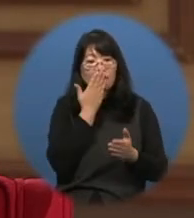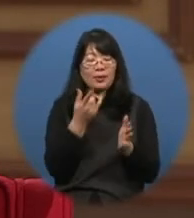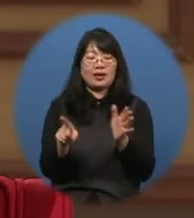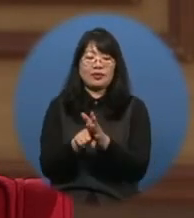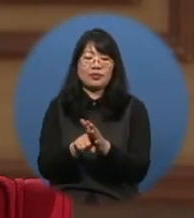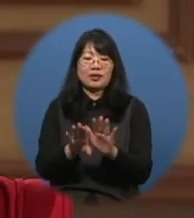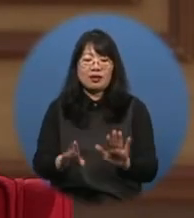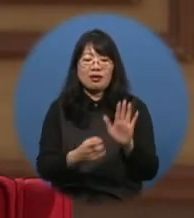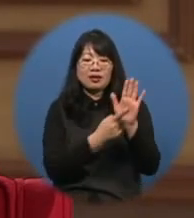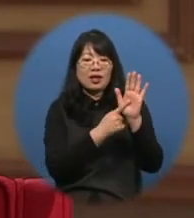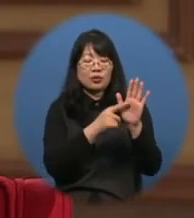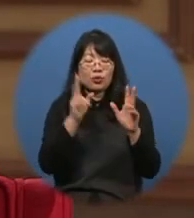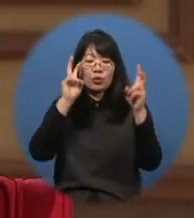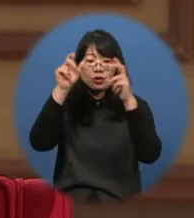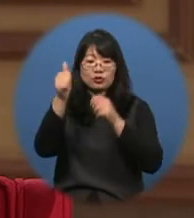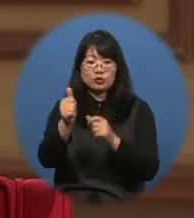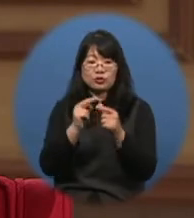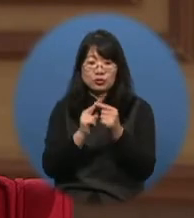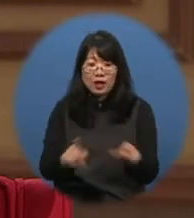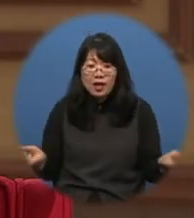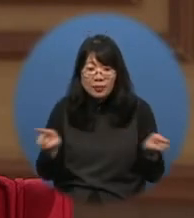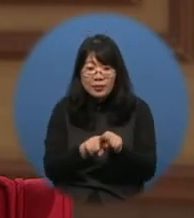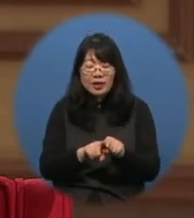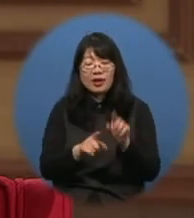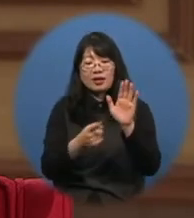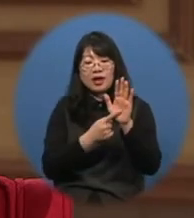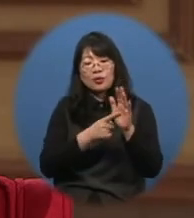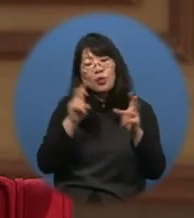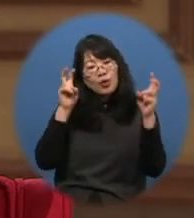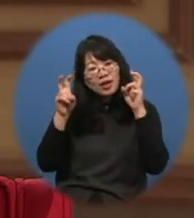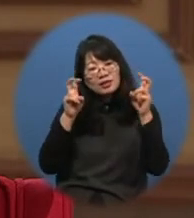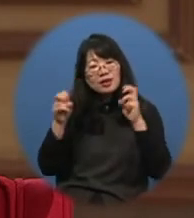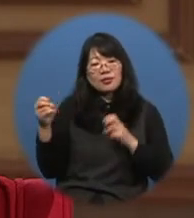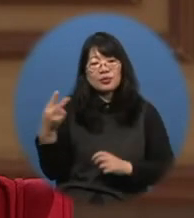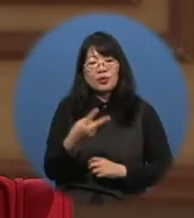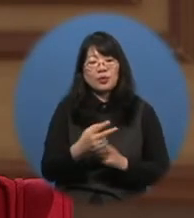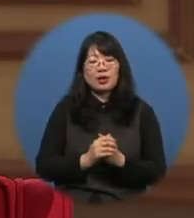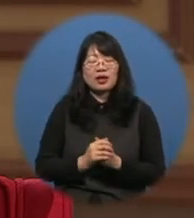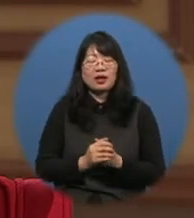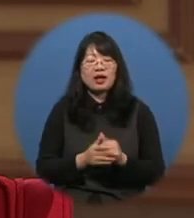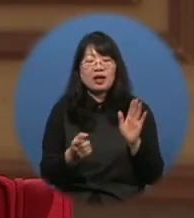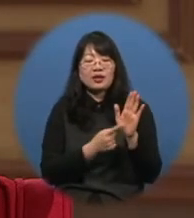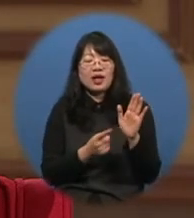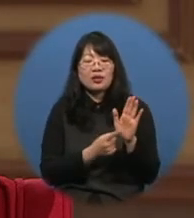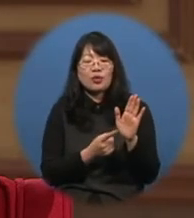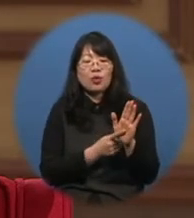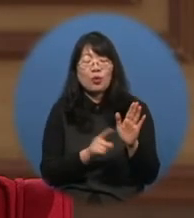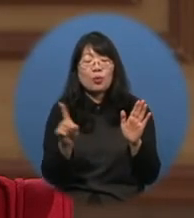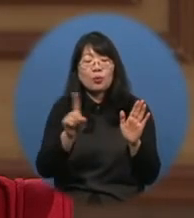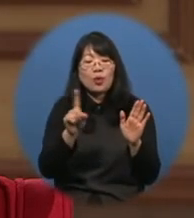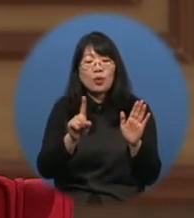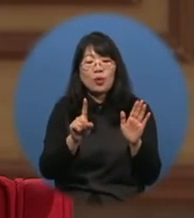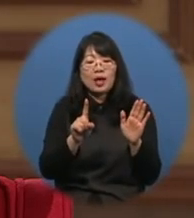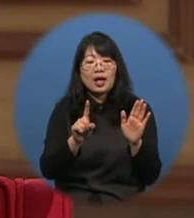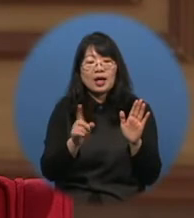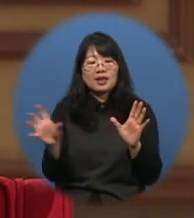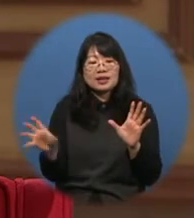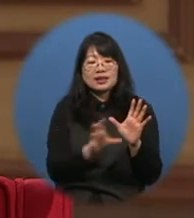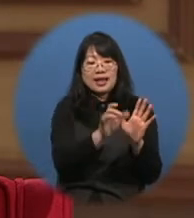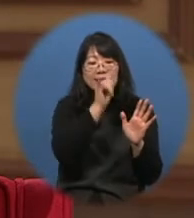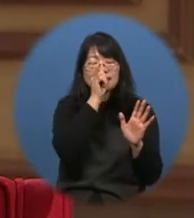있도록 광고주와 광고 회사 그리고 이제 광고를 쉽게